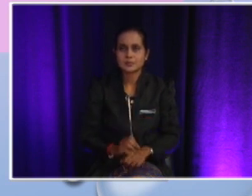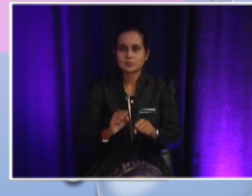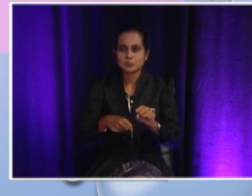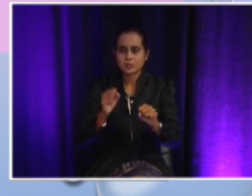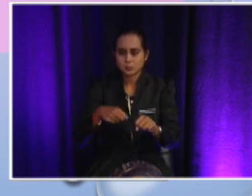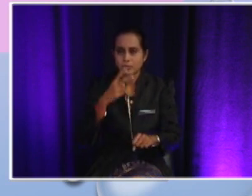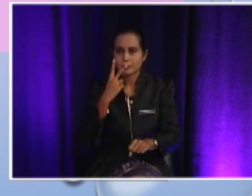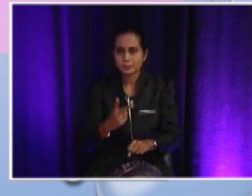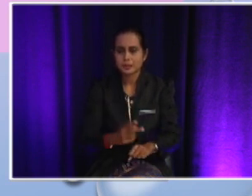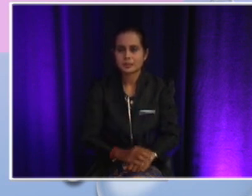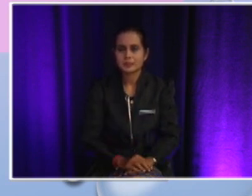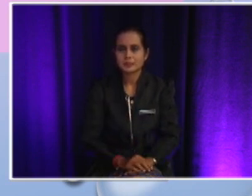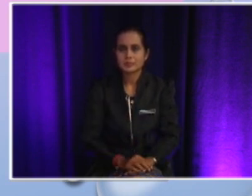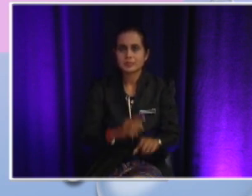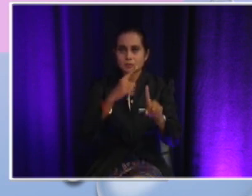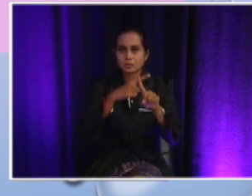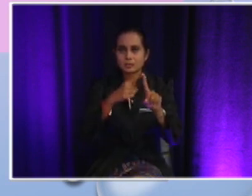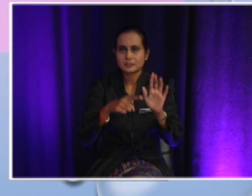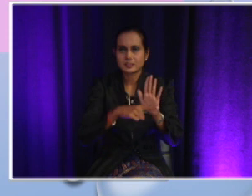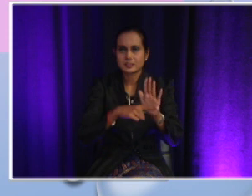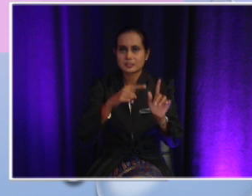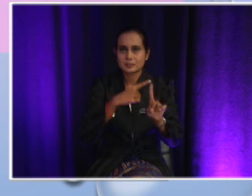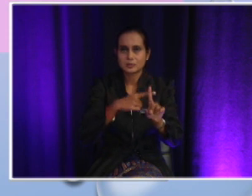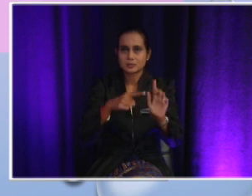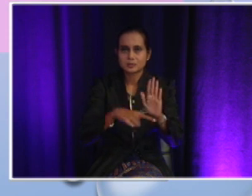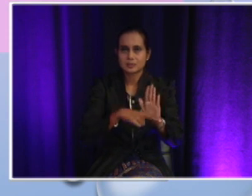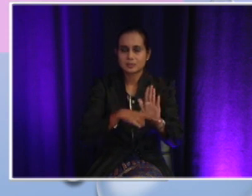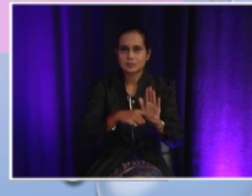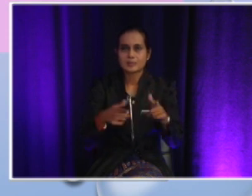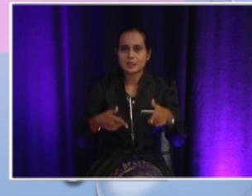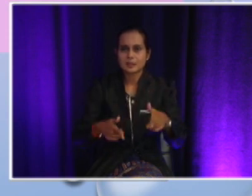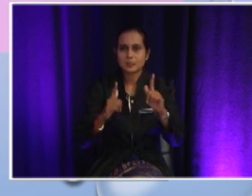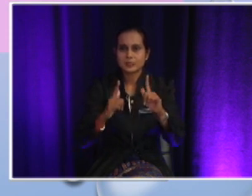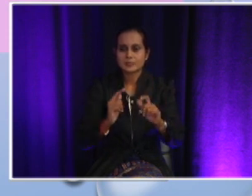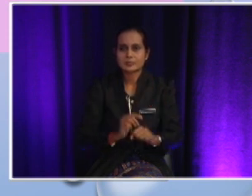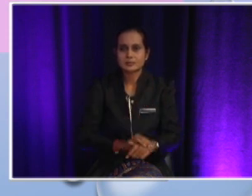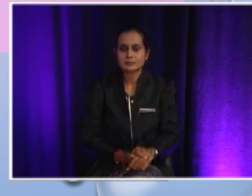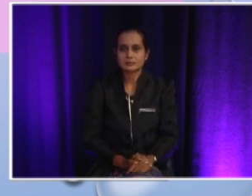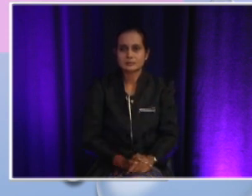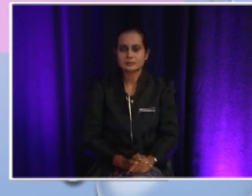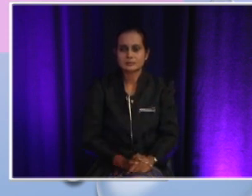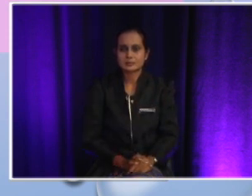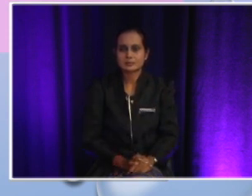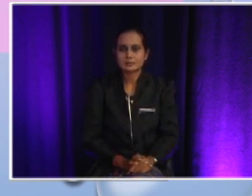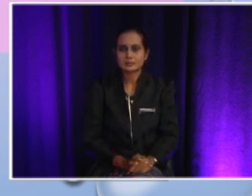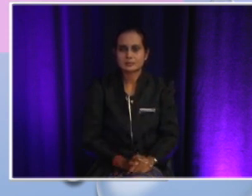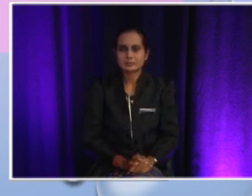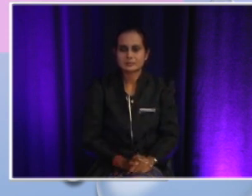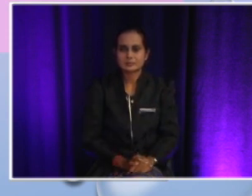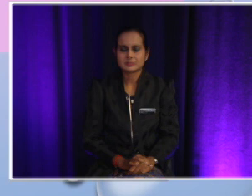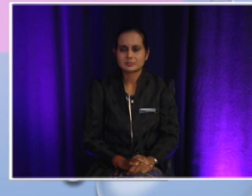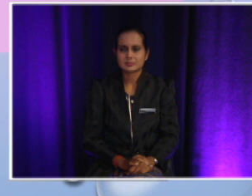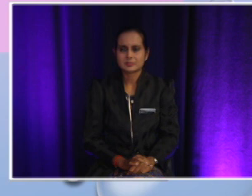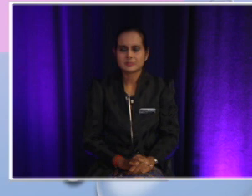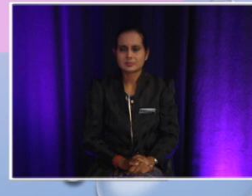Ini positif, negatif, laluannya. Baru kita nampak di sini adalah dalam laluan lita